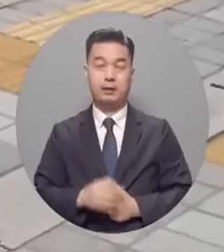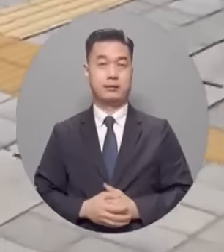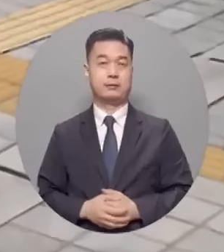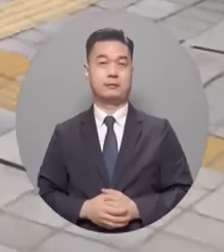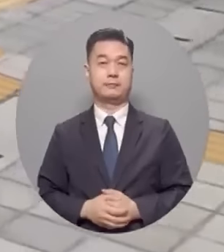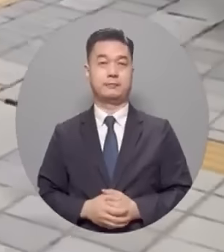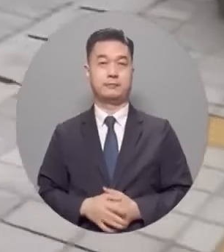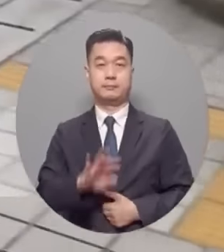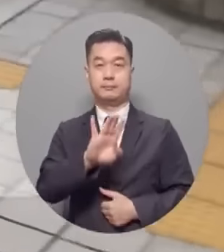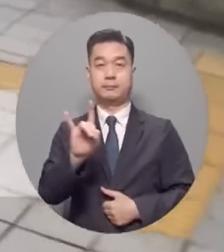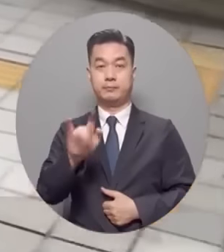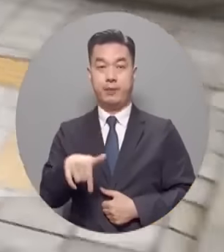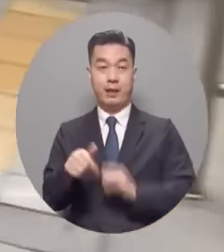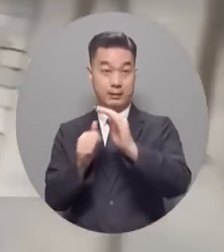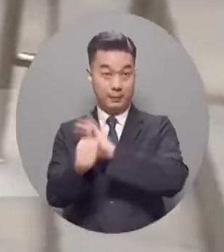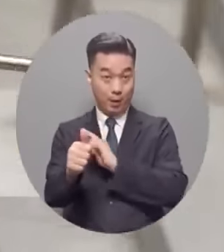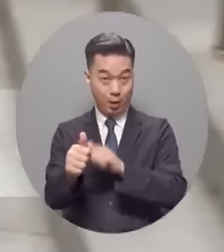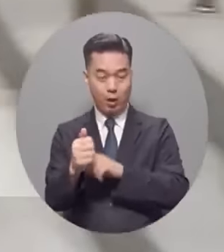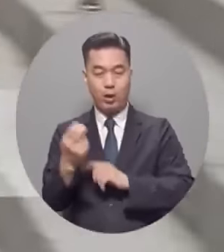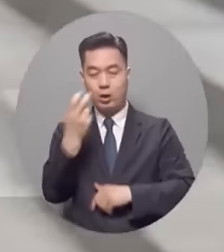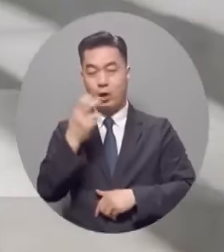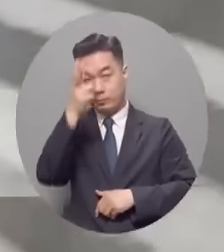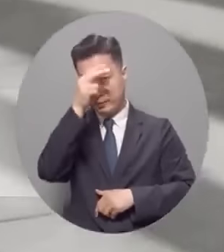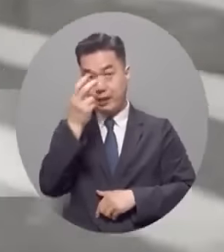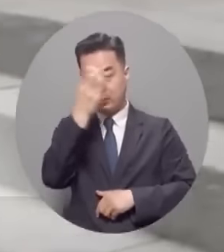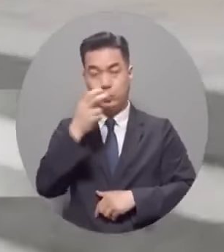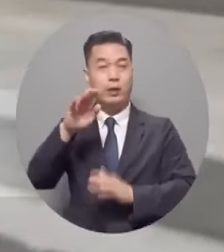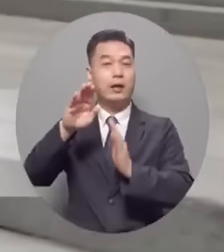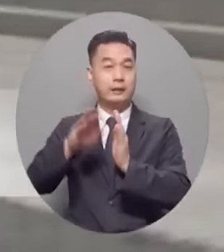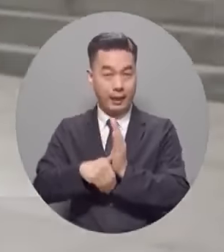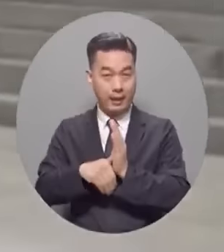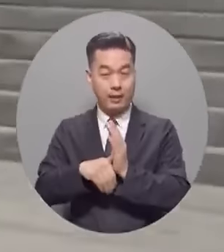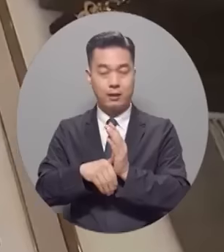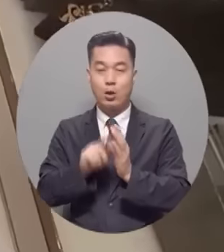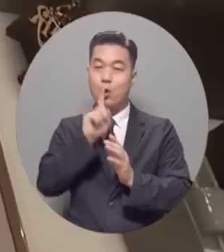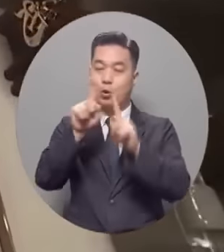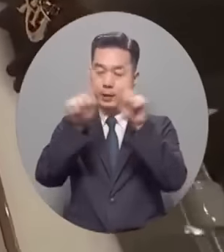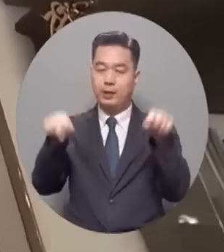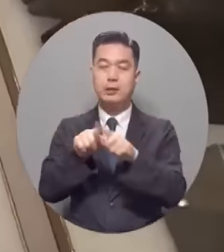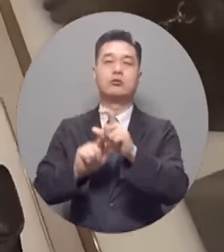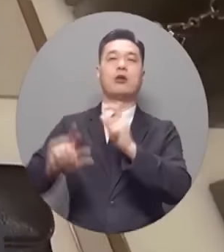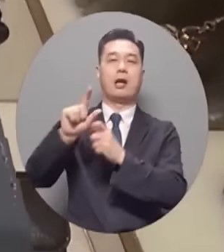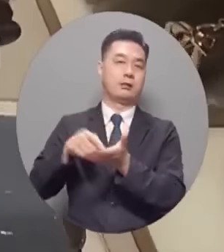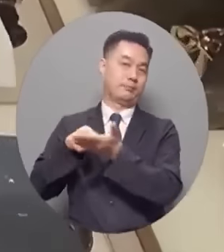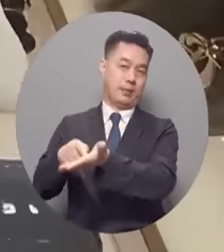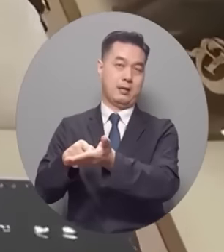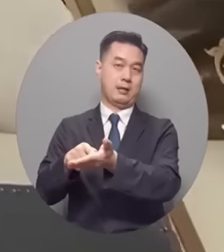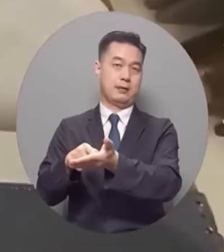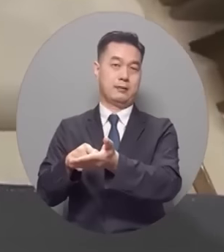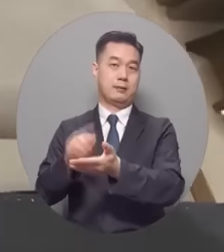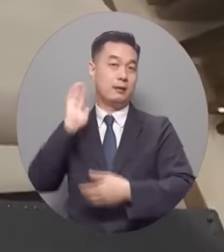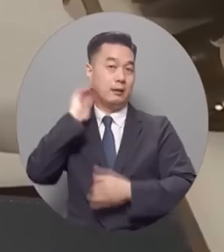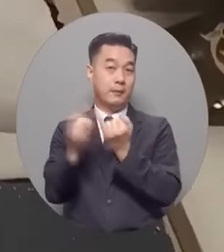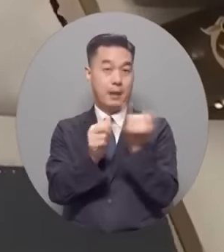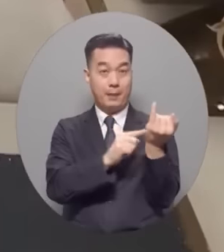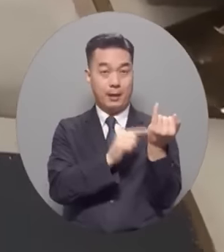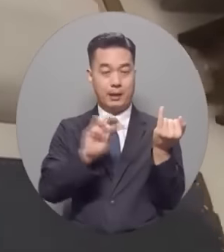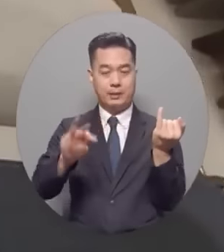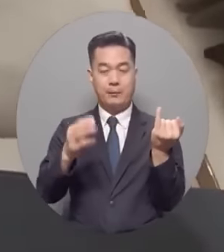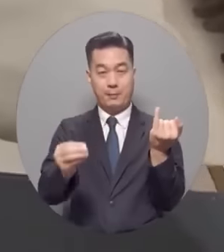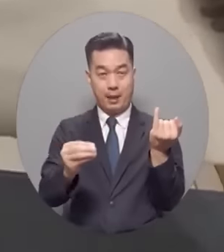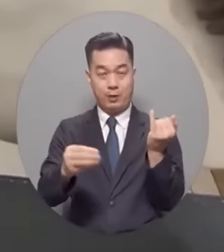백 대표는 검찰 조사에 앞서 대검찰청에 추가 고발장도 제출했습니다. 김 여사가 300만 원 상당의 디올백